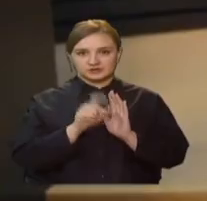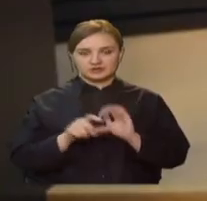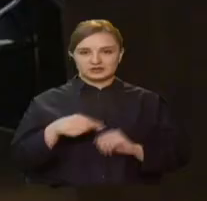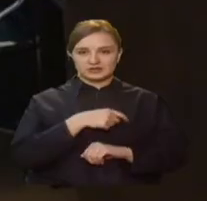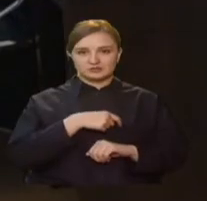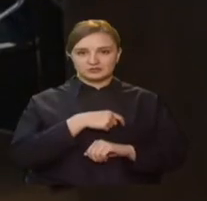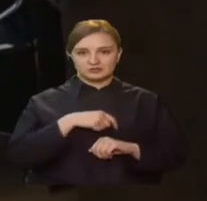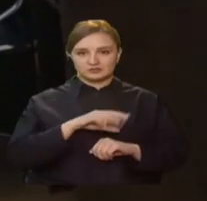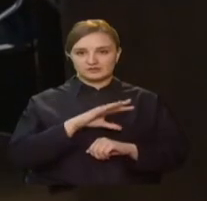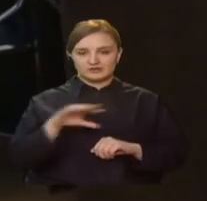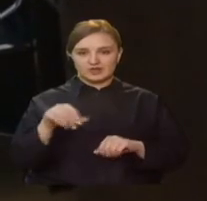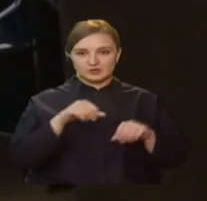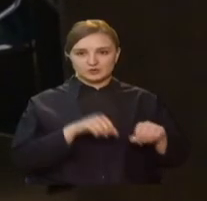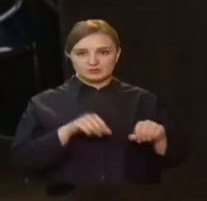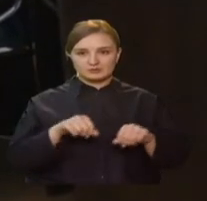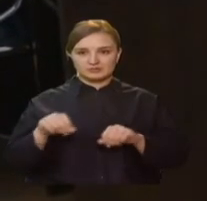դամցոլ